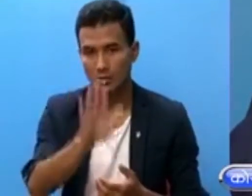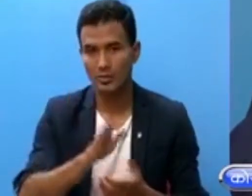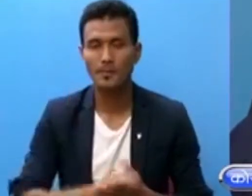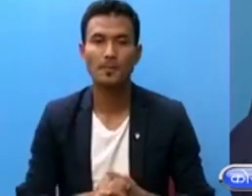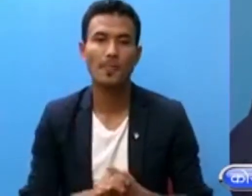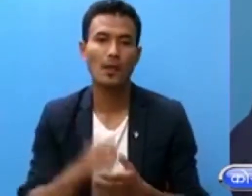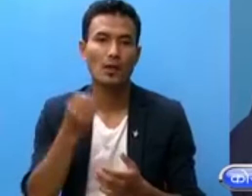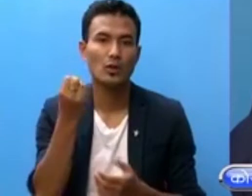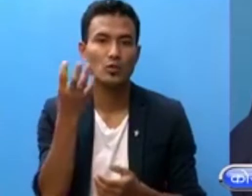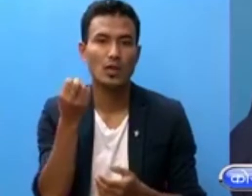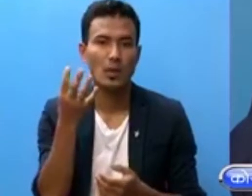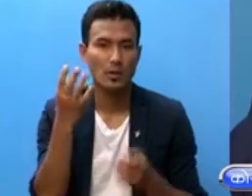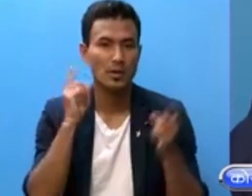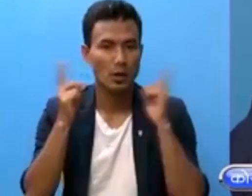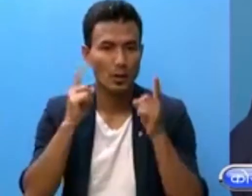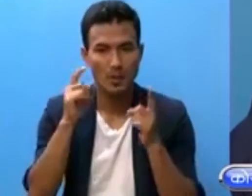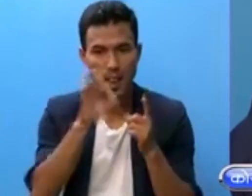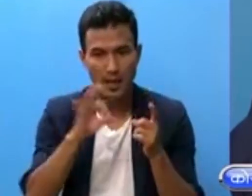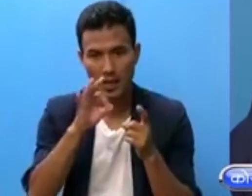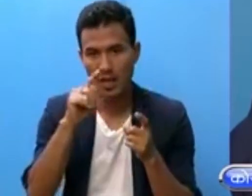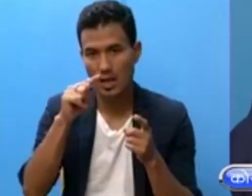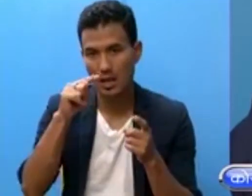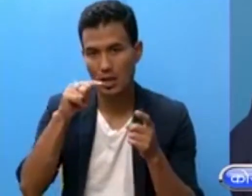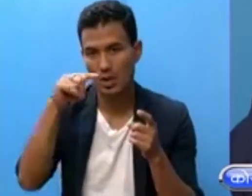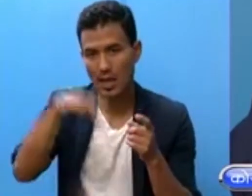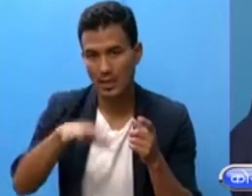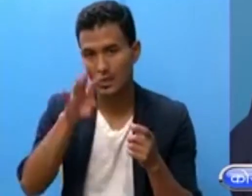243,075 जनाको परीक्षण भएको छ। देशभरिका क्वारेन्टाइनमा